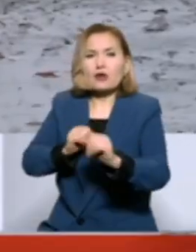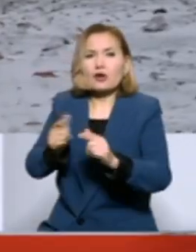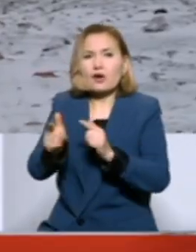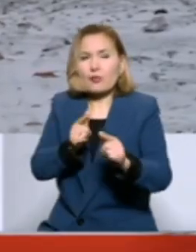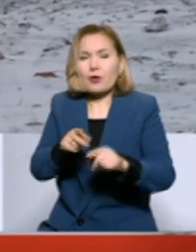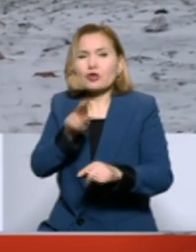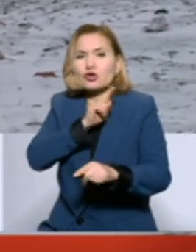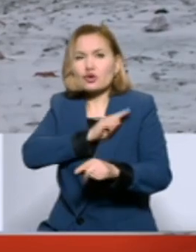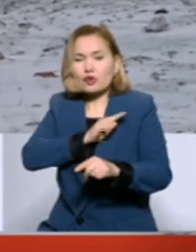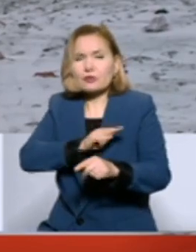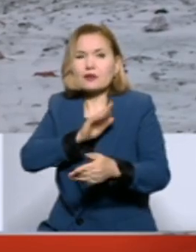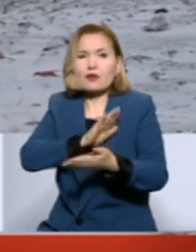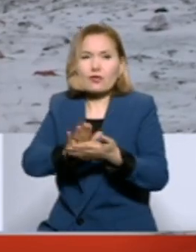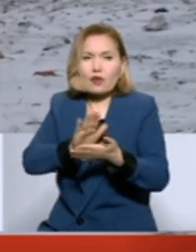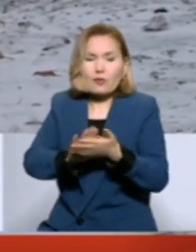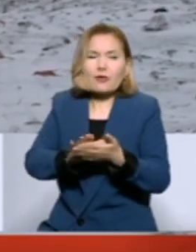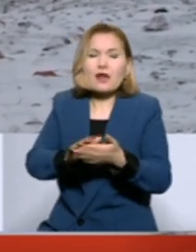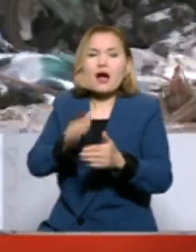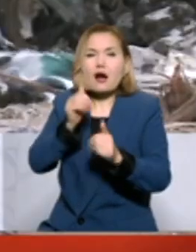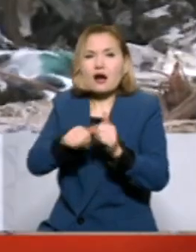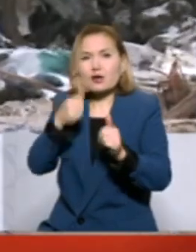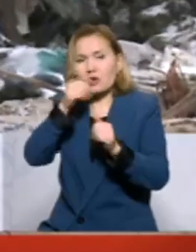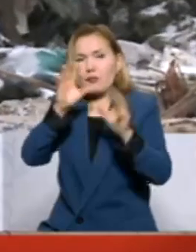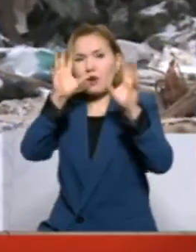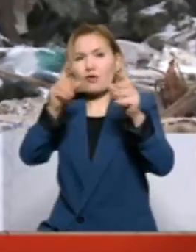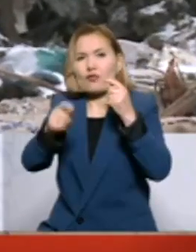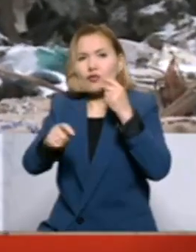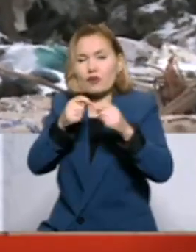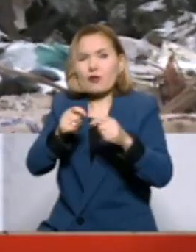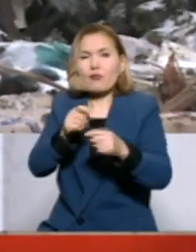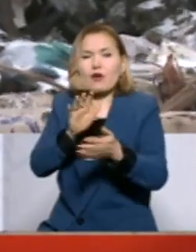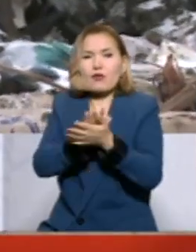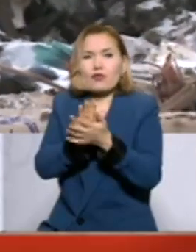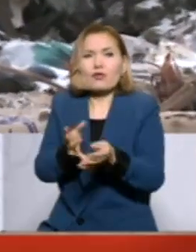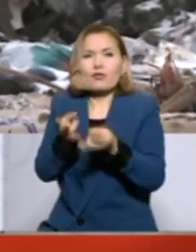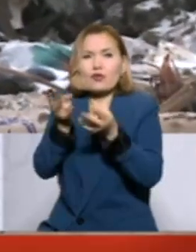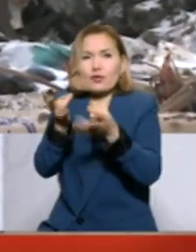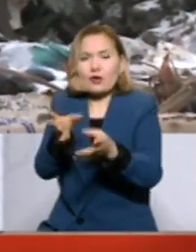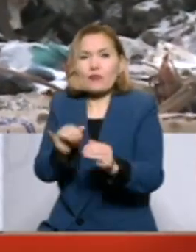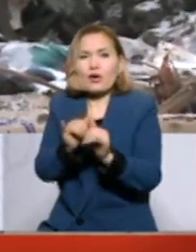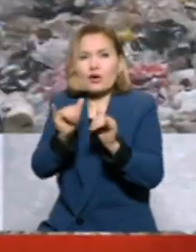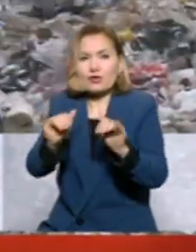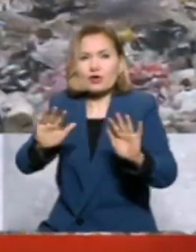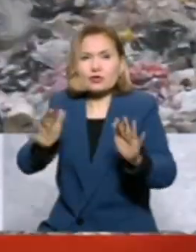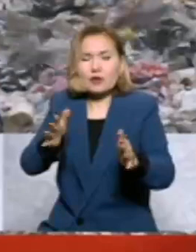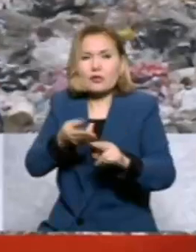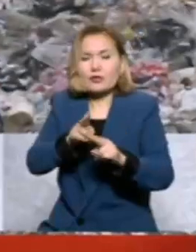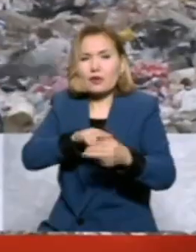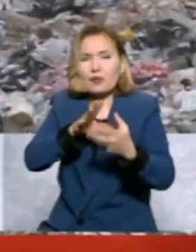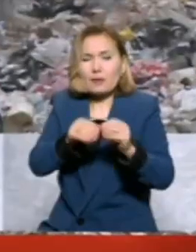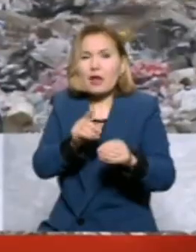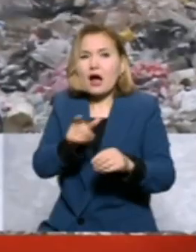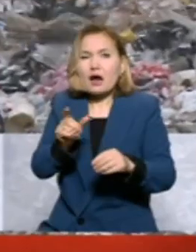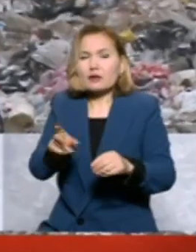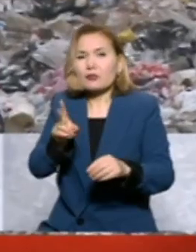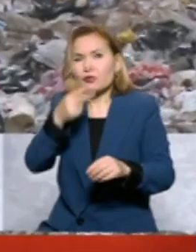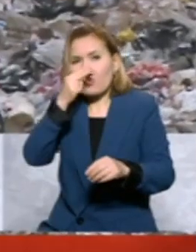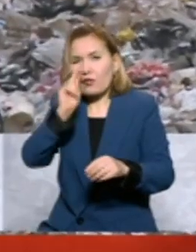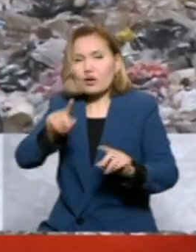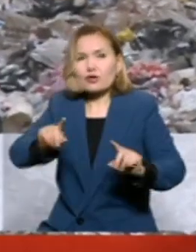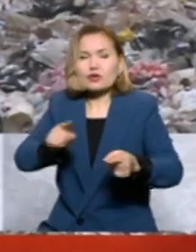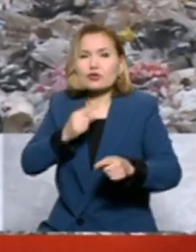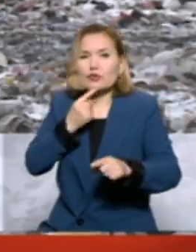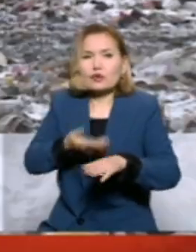жиі өткізгенімен, жылда осындай заңсыз қоқыс үйінділері көптеп табылады. Оны төккен азаматтарды табу қиынға соғады, сөйтіп